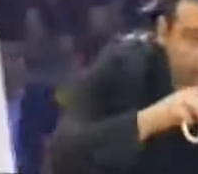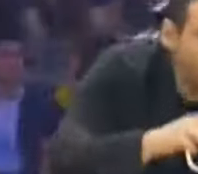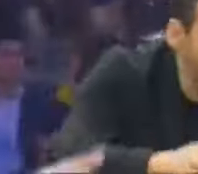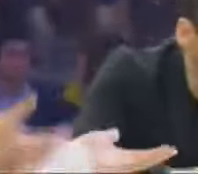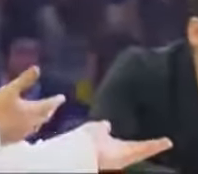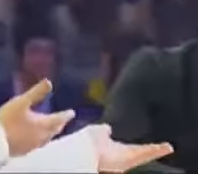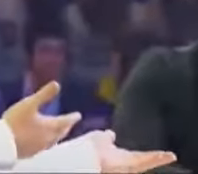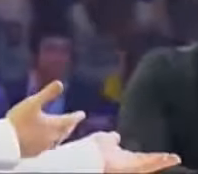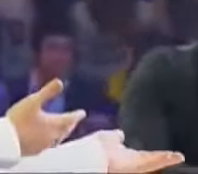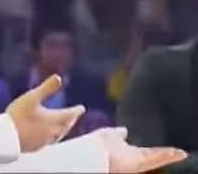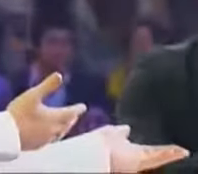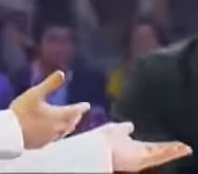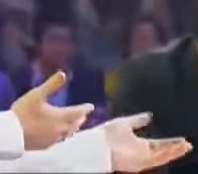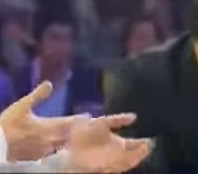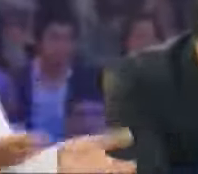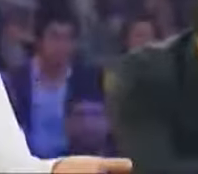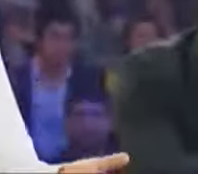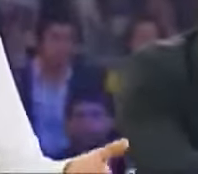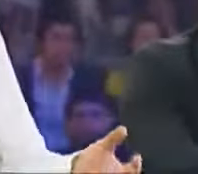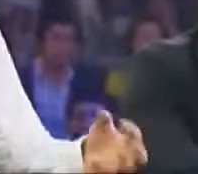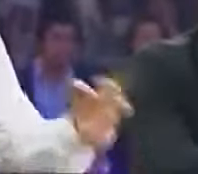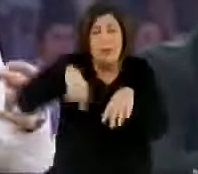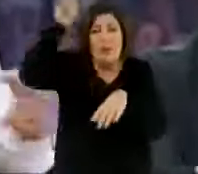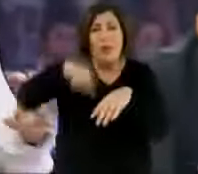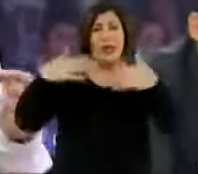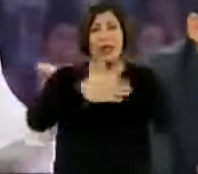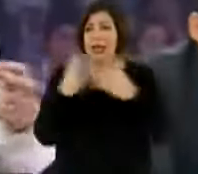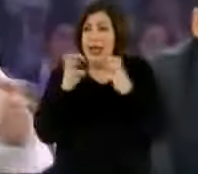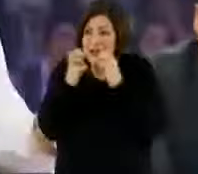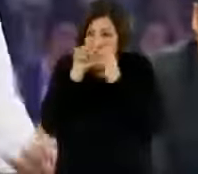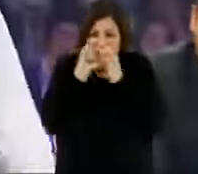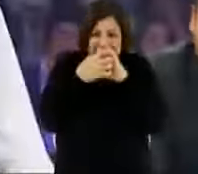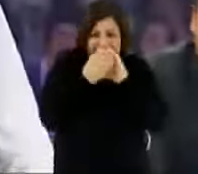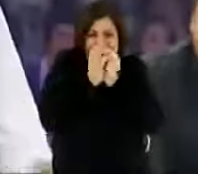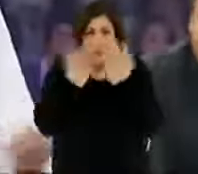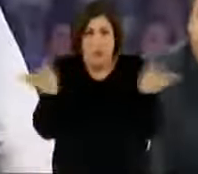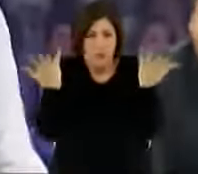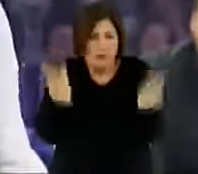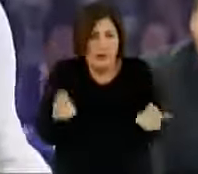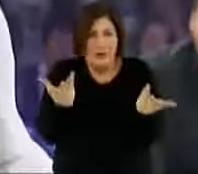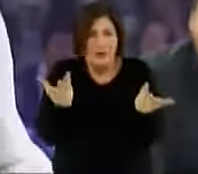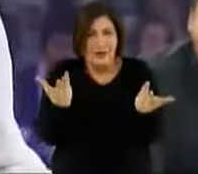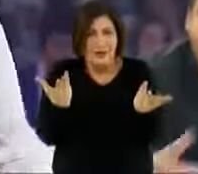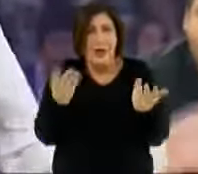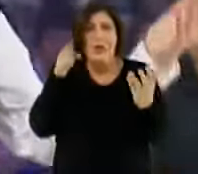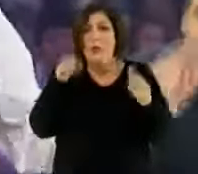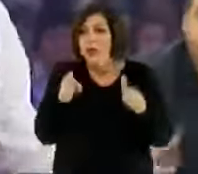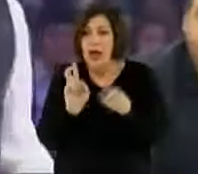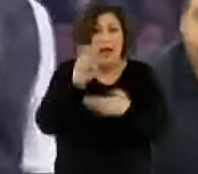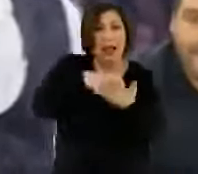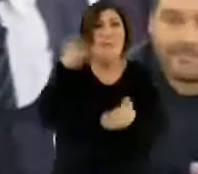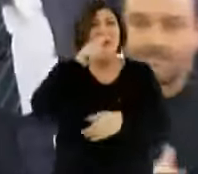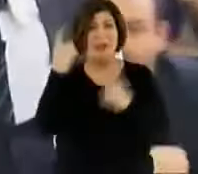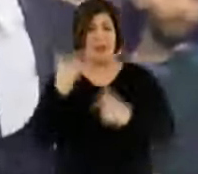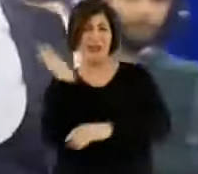Olduk. Sığacak gibi değil. Bir de buraya konuklar geldi. Ne yapacağız bütün gece? İç içe, böyle iç içe, böyle iç içe. Buradan kalkıp